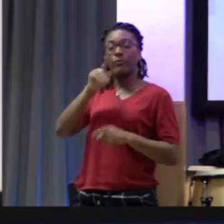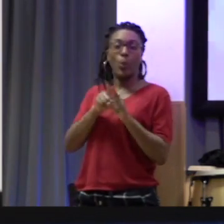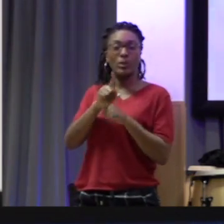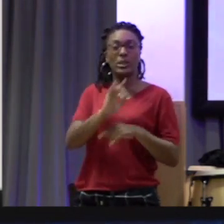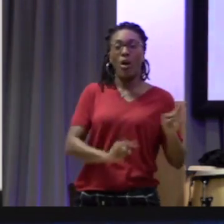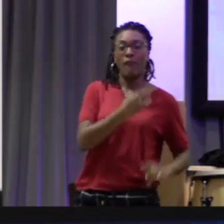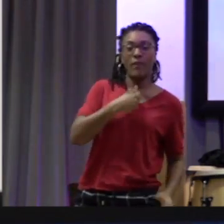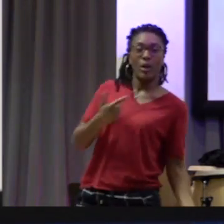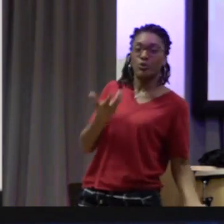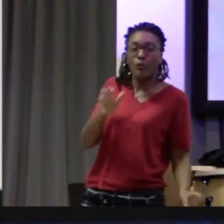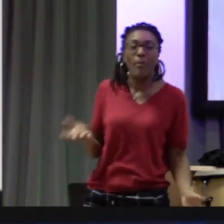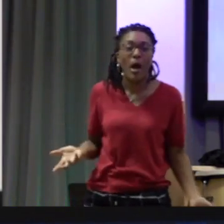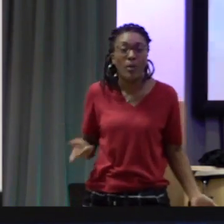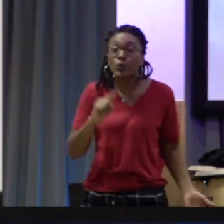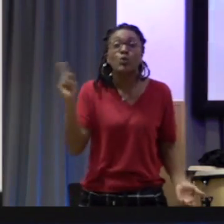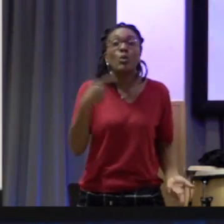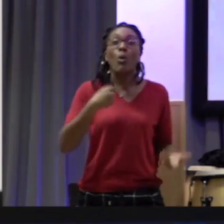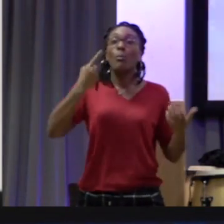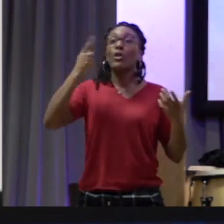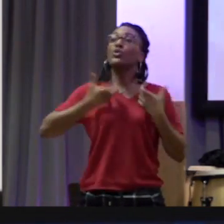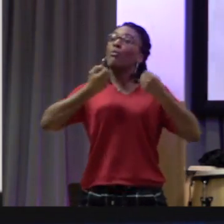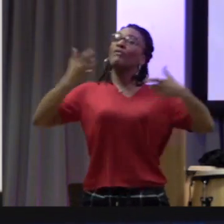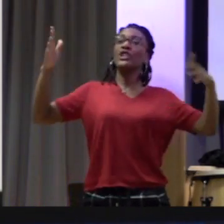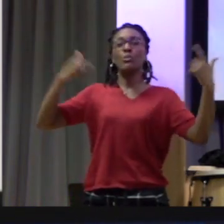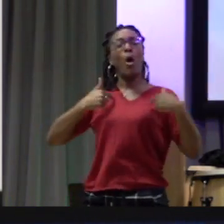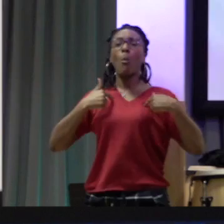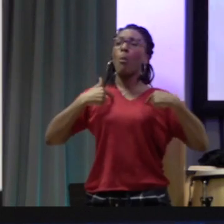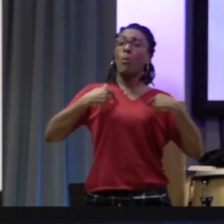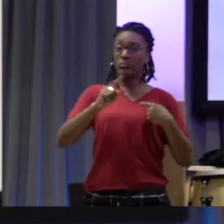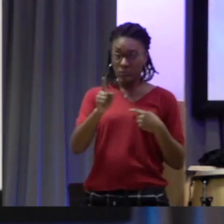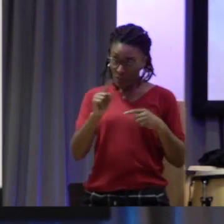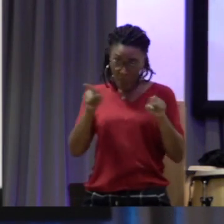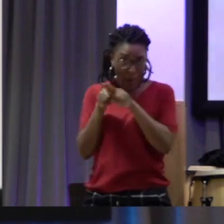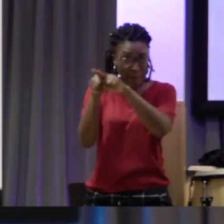Aucun de nous n'est à l'abri. Aucun de nous n'est à l'abri.